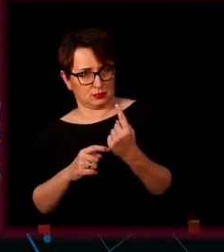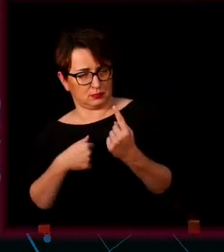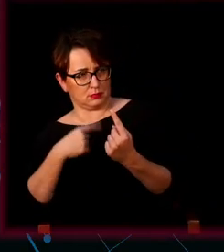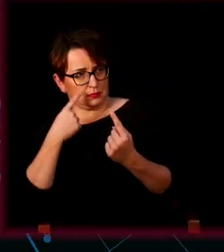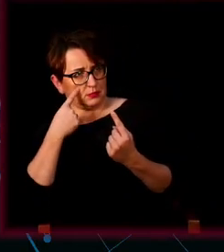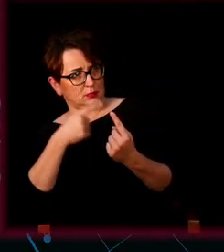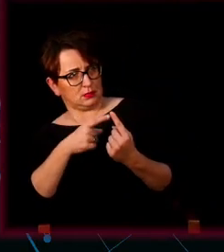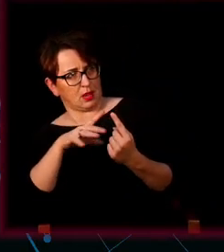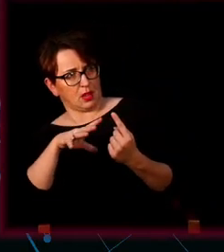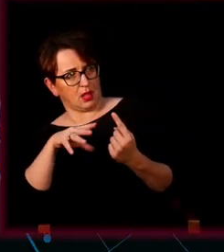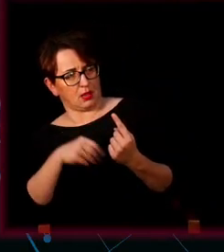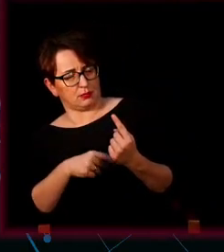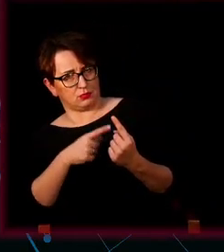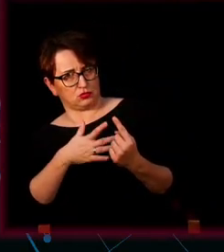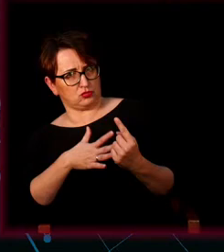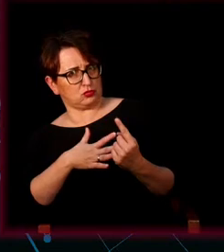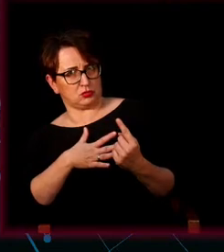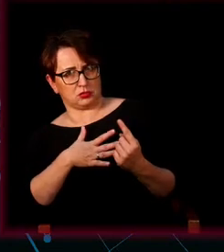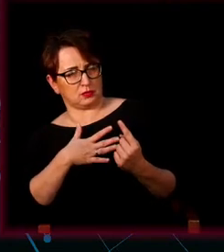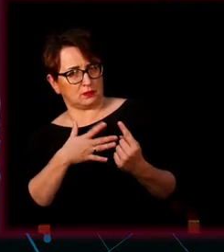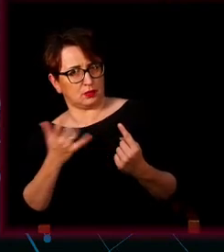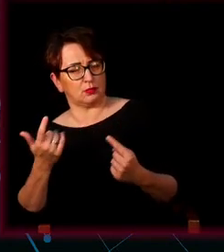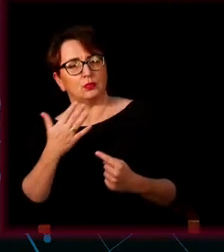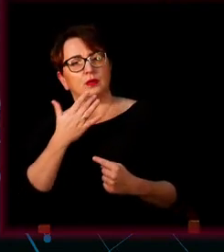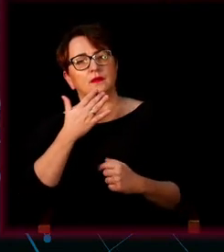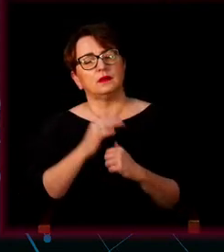postrzega jako coś dziwnego, tak? On mówi, że